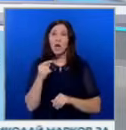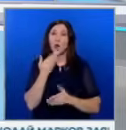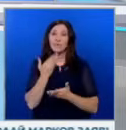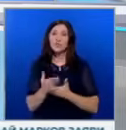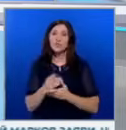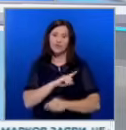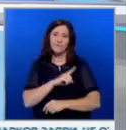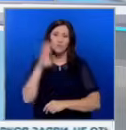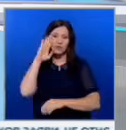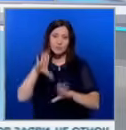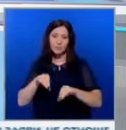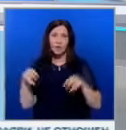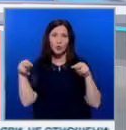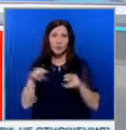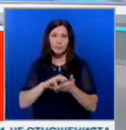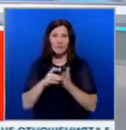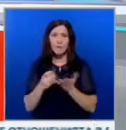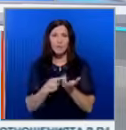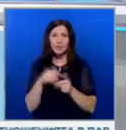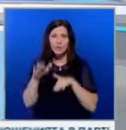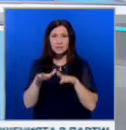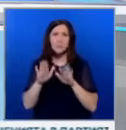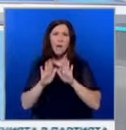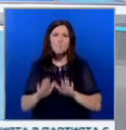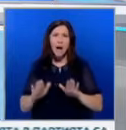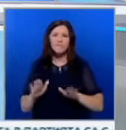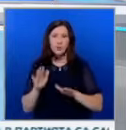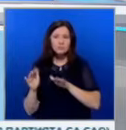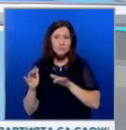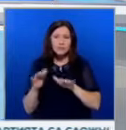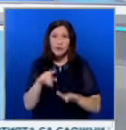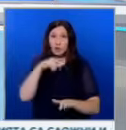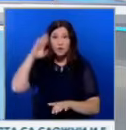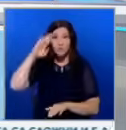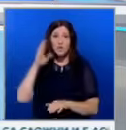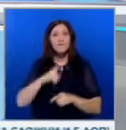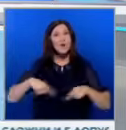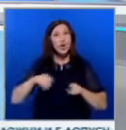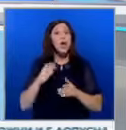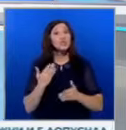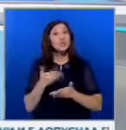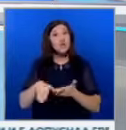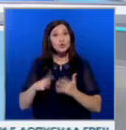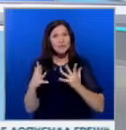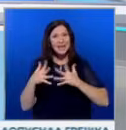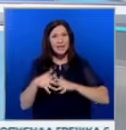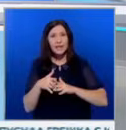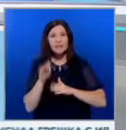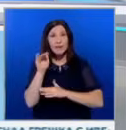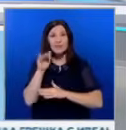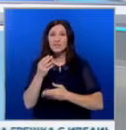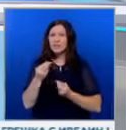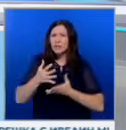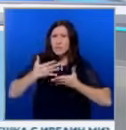върху квартала. Поредната стъпка от бавното настъпление на руските войски в района е част от стратегията за напредване с цената